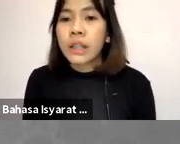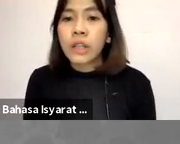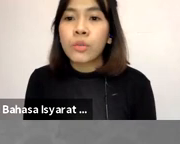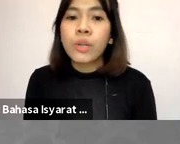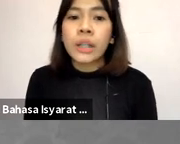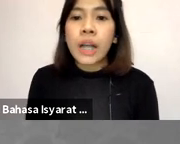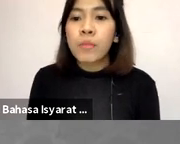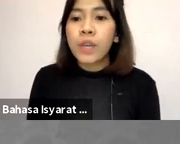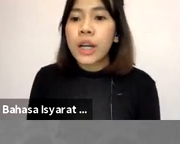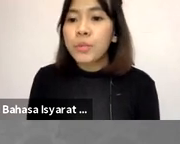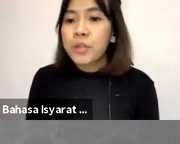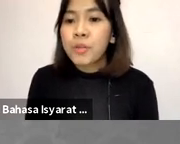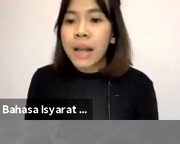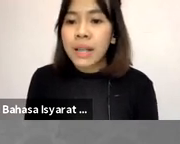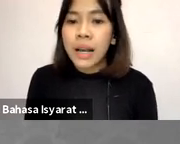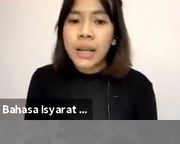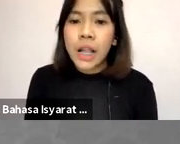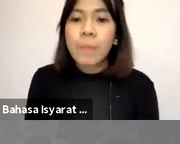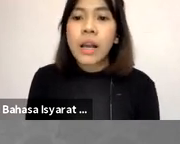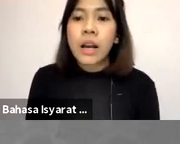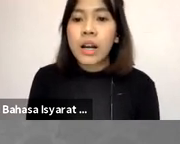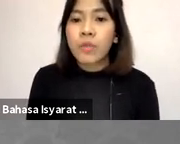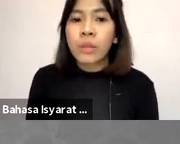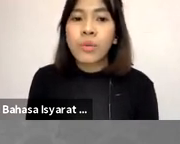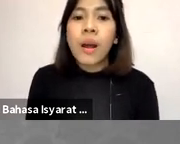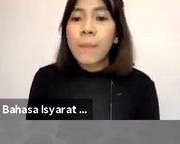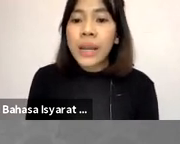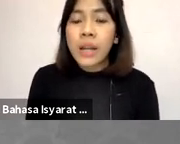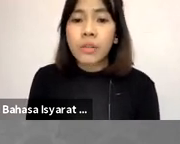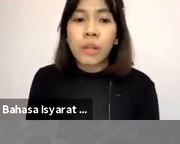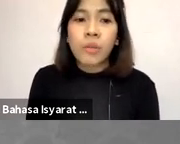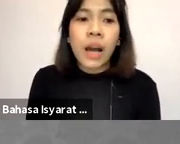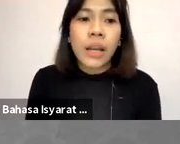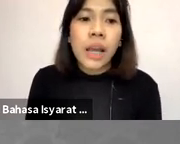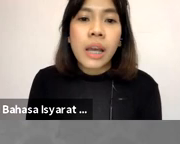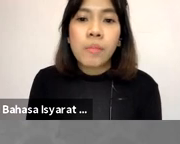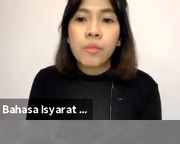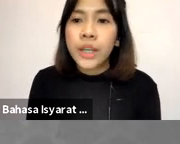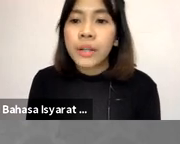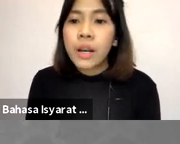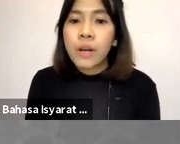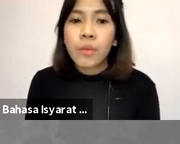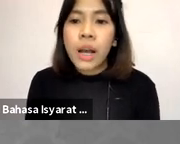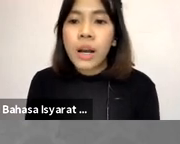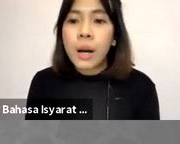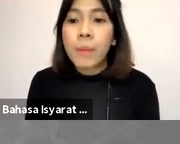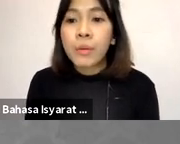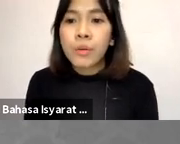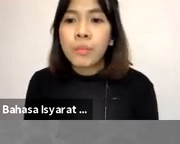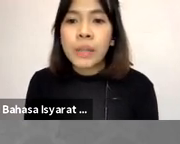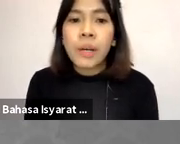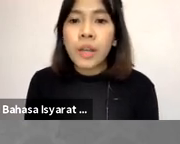situasi tertentu ketika mungkin harus menjuru Bahasakan di dalam suatu Medan atau suatu area yang mungkin kurang